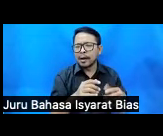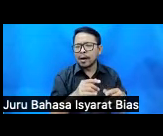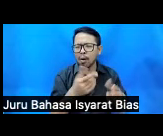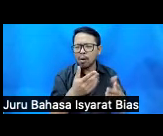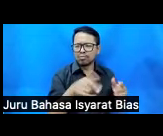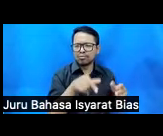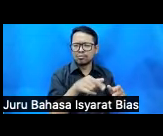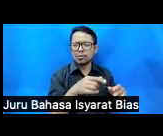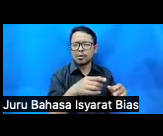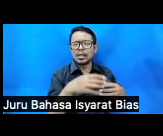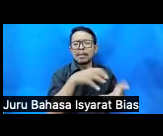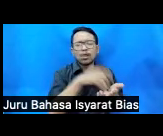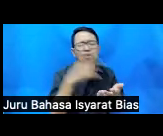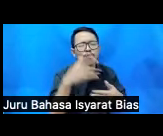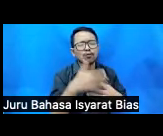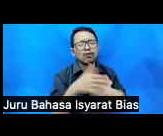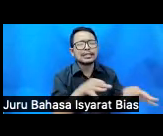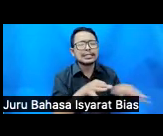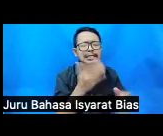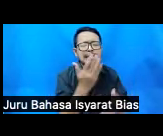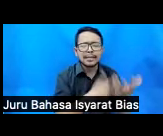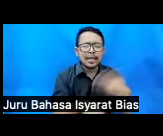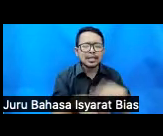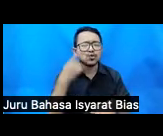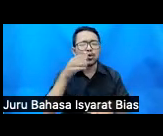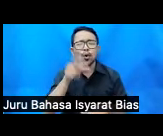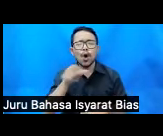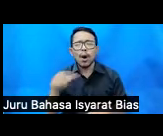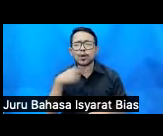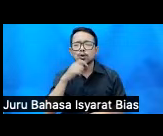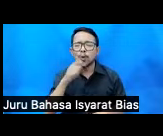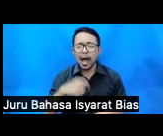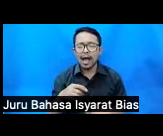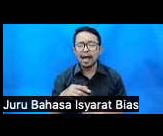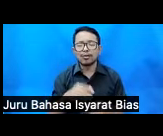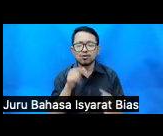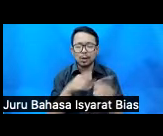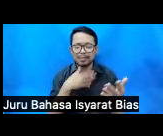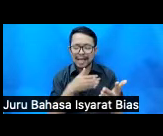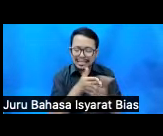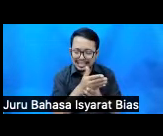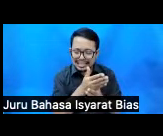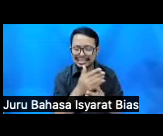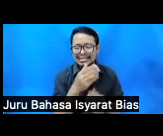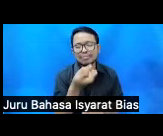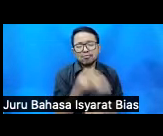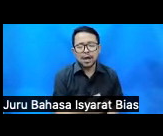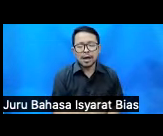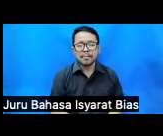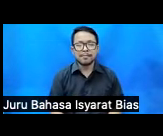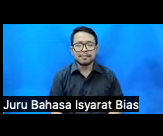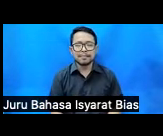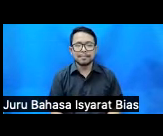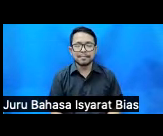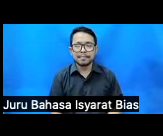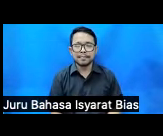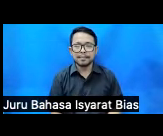bagian disabilitas, lansia supaya enak kan menuju akses yang pertemuan tadi itu.